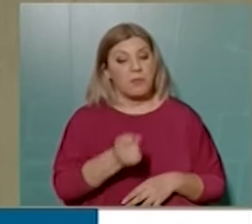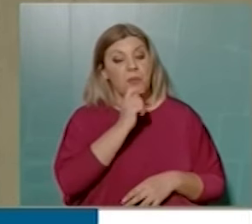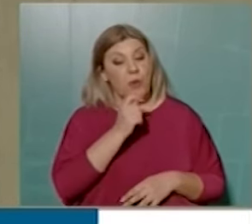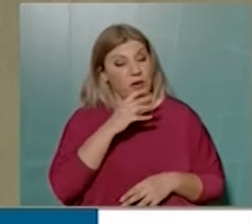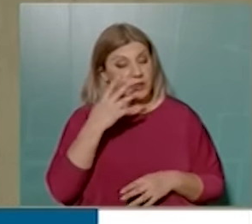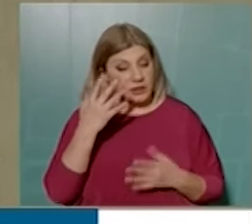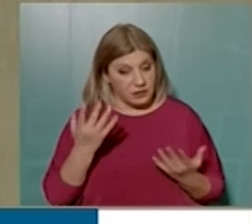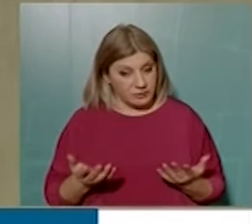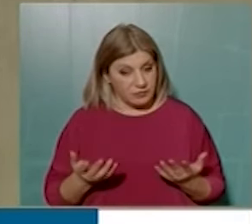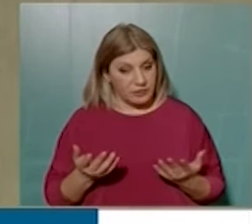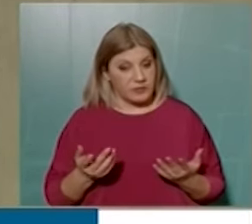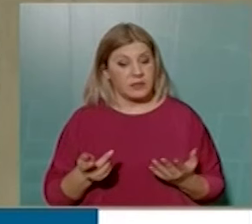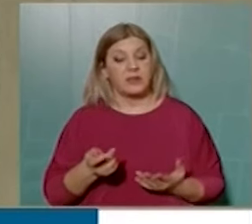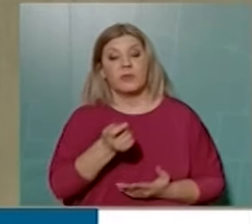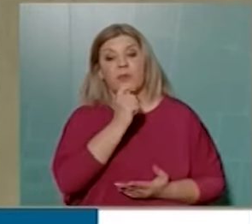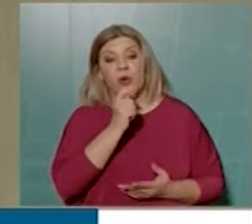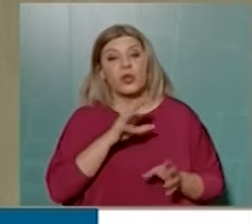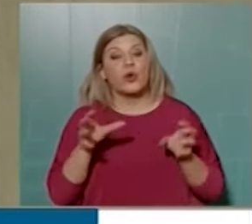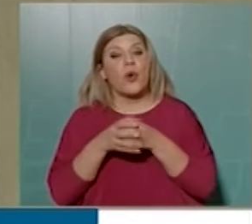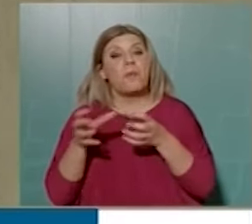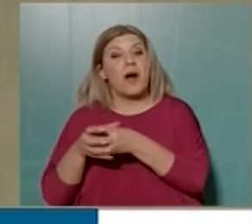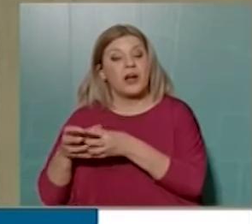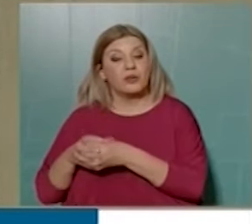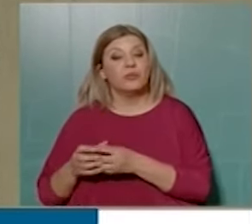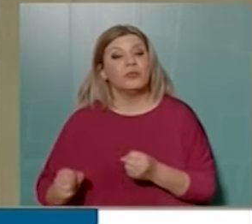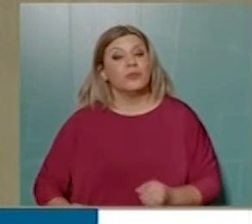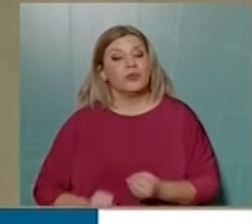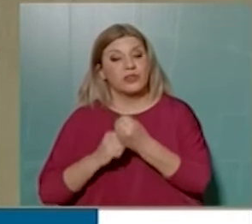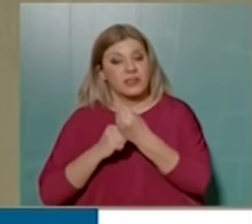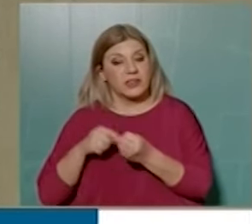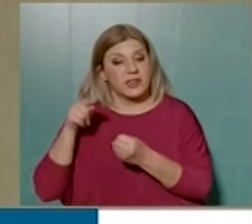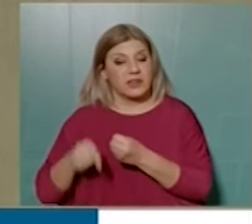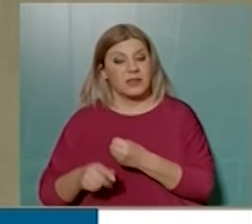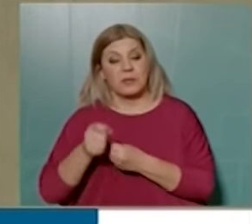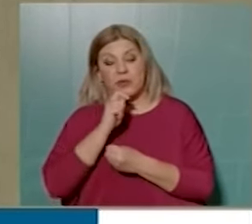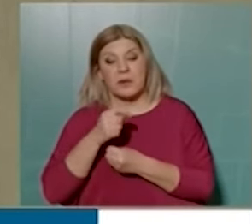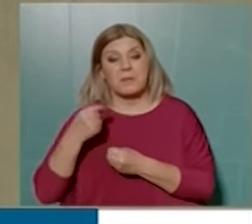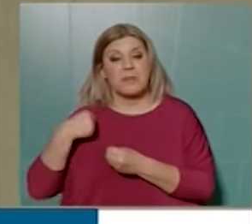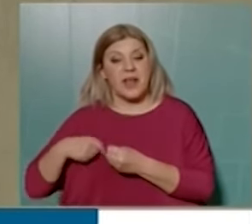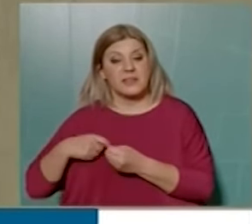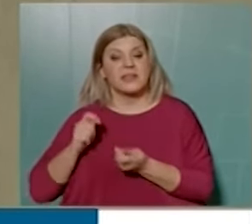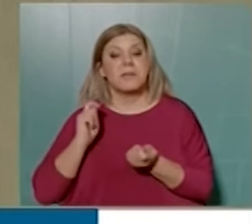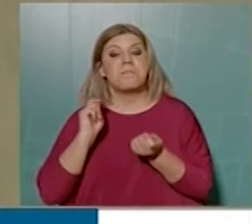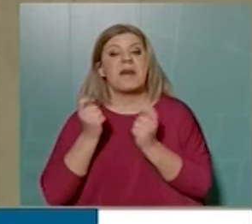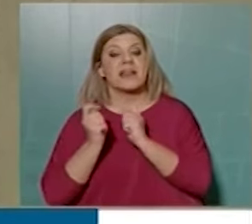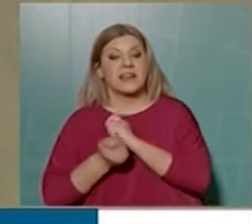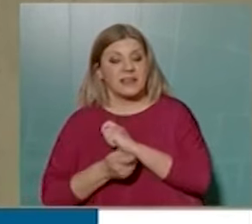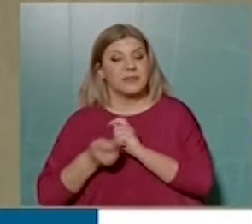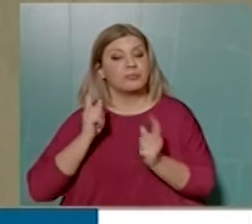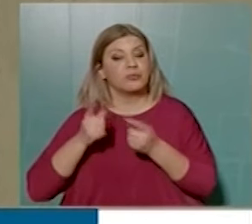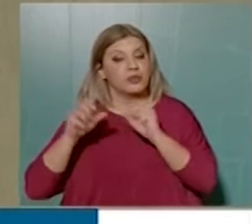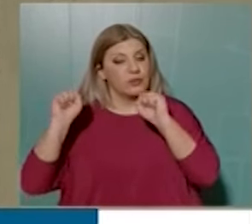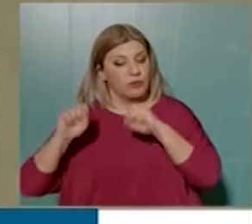πολιτική την πολιτική των κομμάτων που στήριξαν αυτές τις παρατάξεις την πολιτική της πράσινης μετάβασης που συμφωνείται